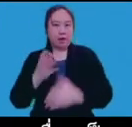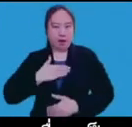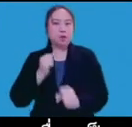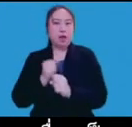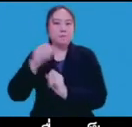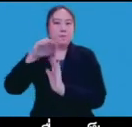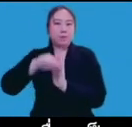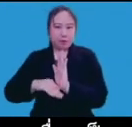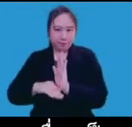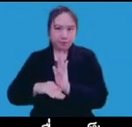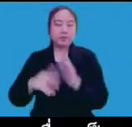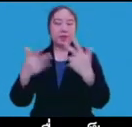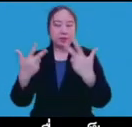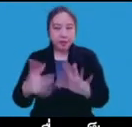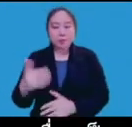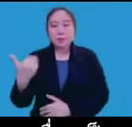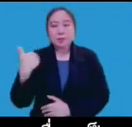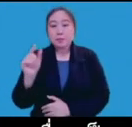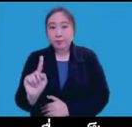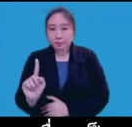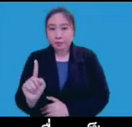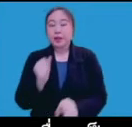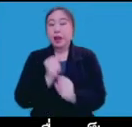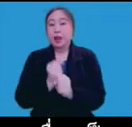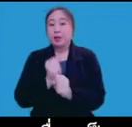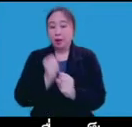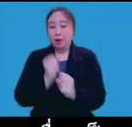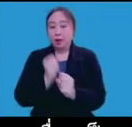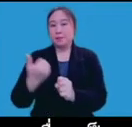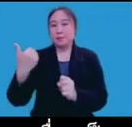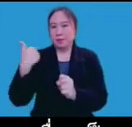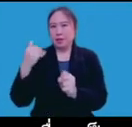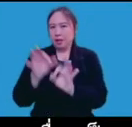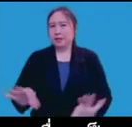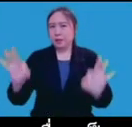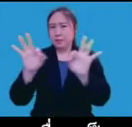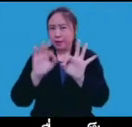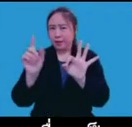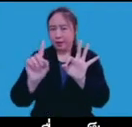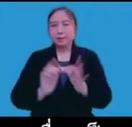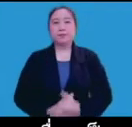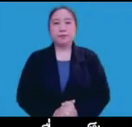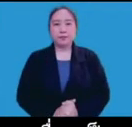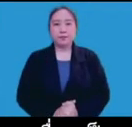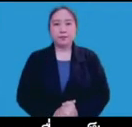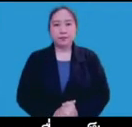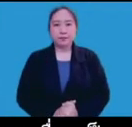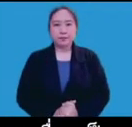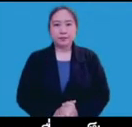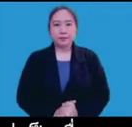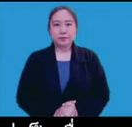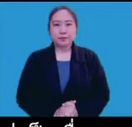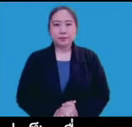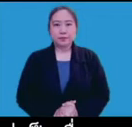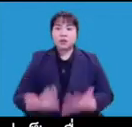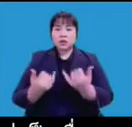ราทำขึ้นมานะครับนอกจากนั้นเนี่ยนะครับในการทำงานเนี่ยเราก็มีหลักสำคัญก็คือว่านอกจากเครื่องมือสำ